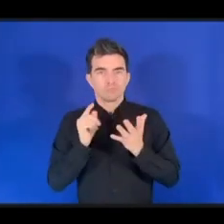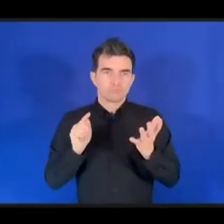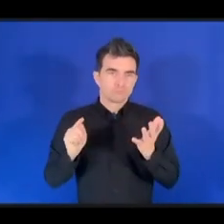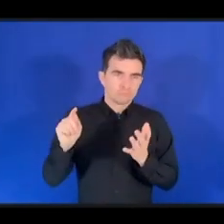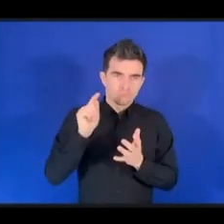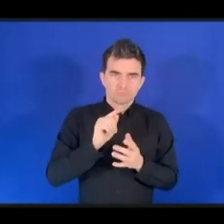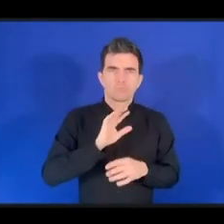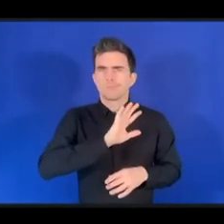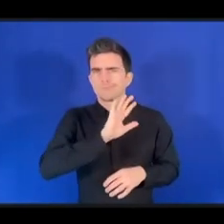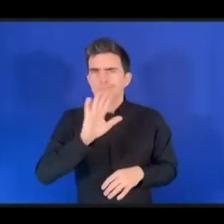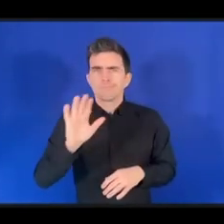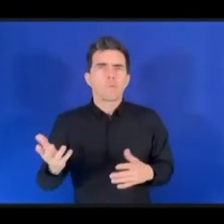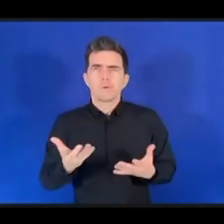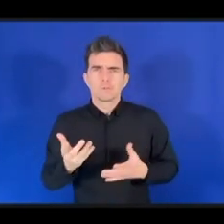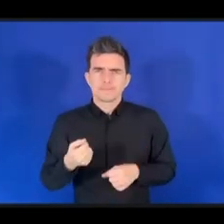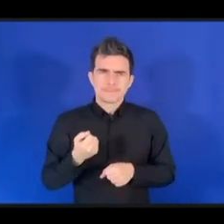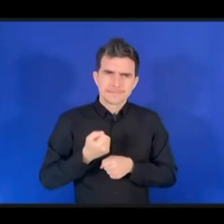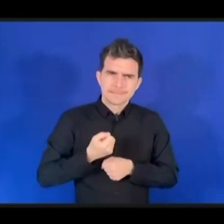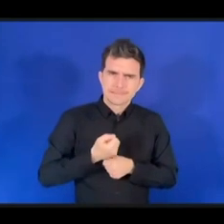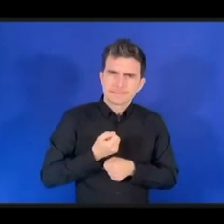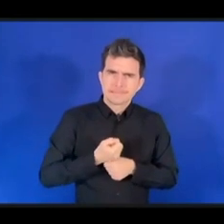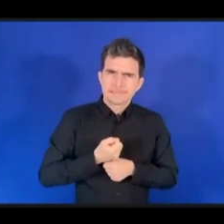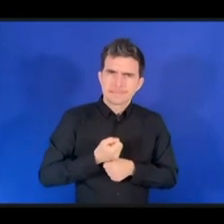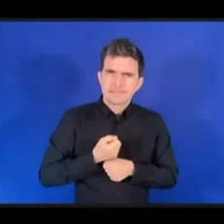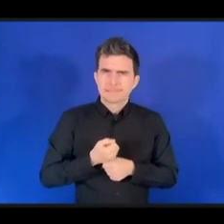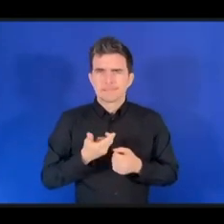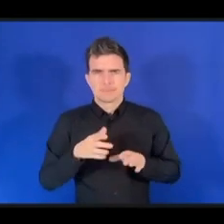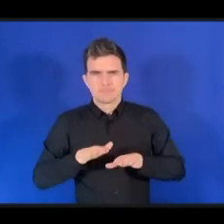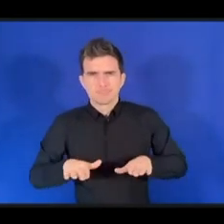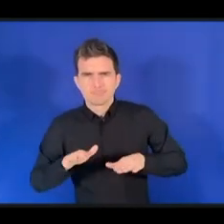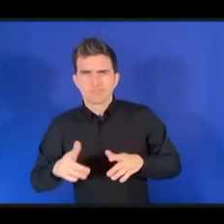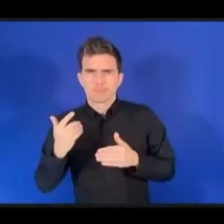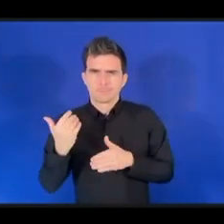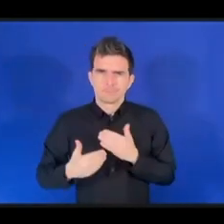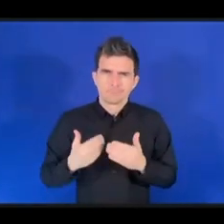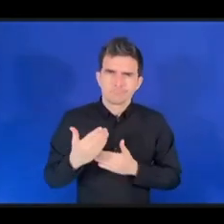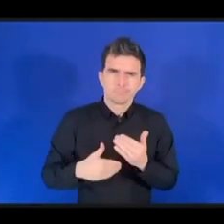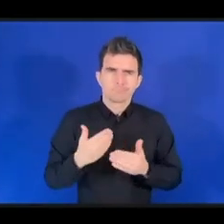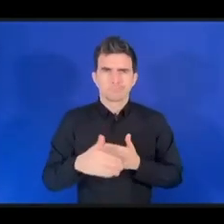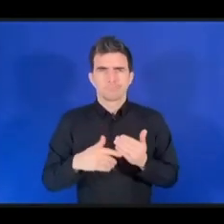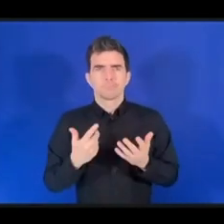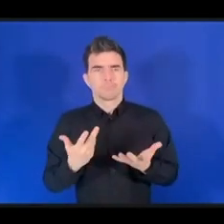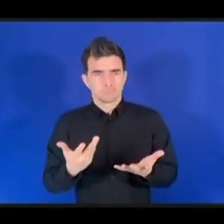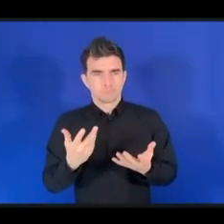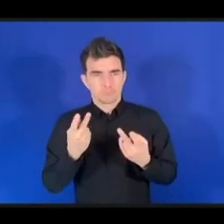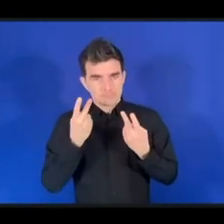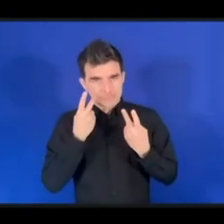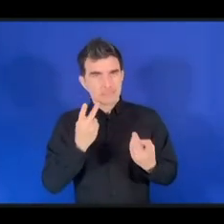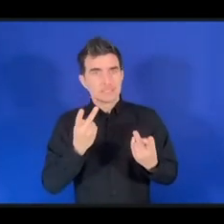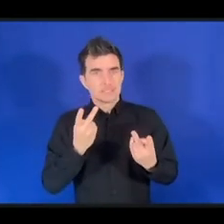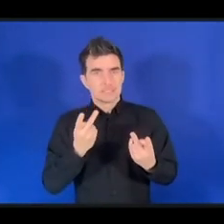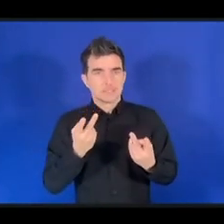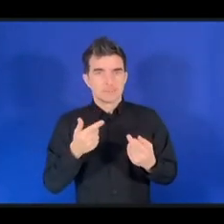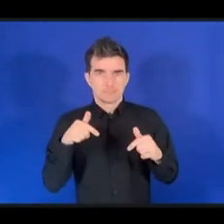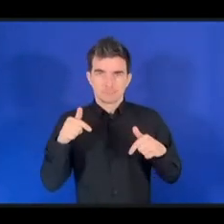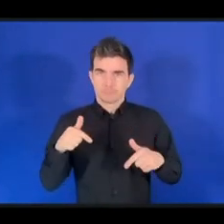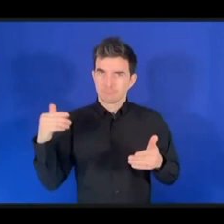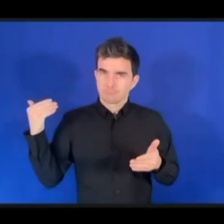الذي ادى الى نجاح المنتدى اود ان اعرب عن امتناني